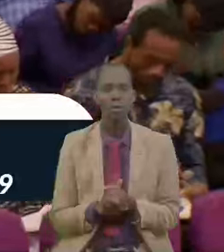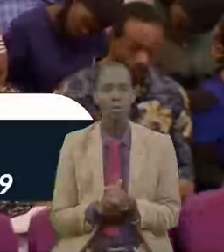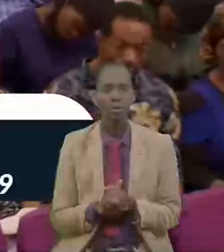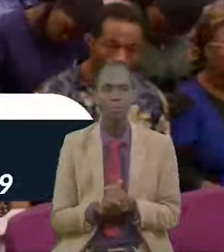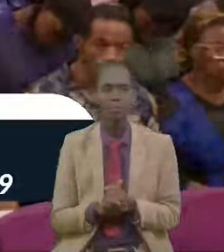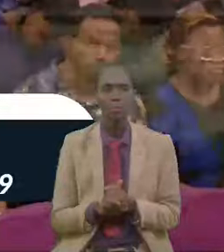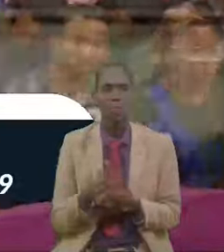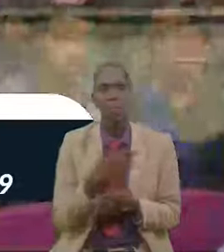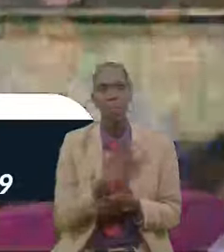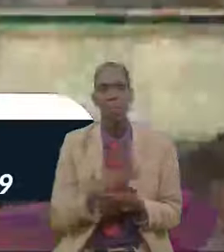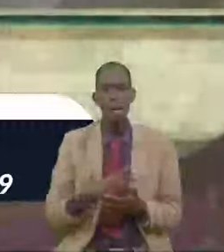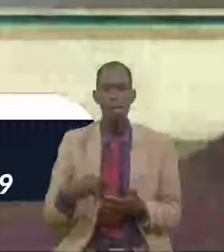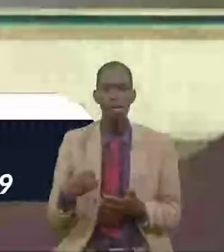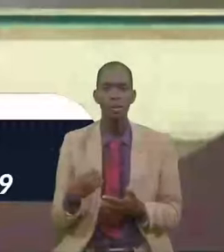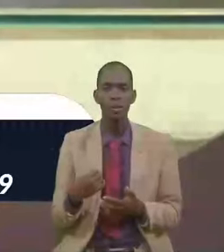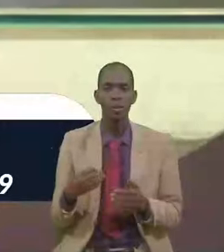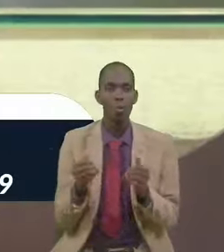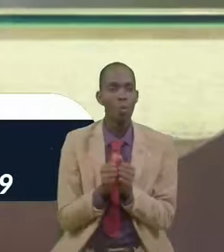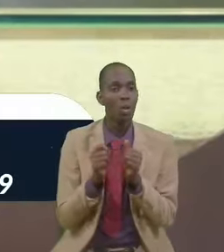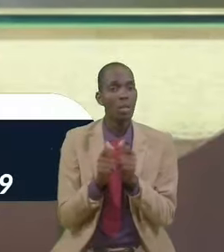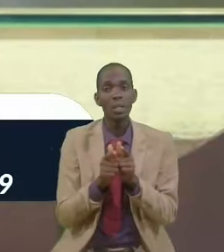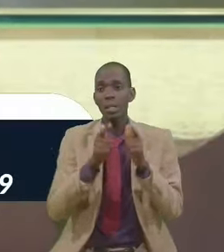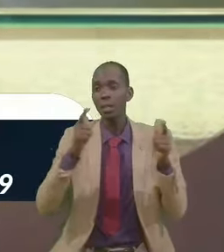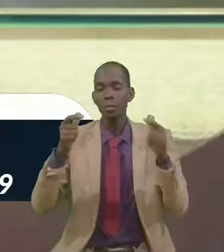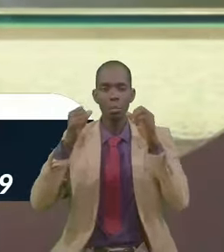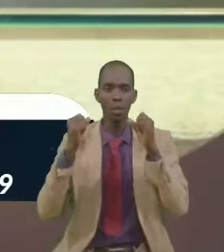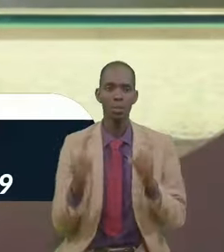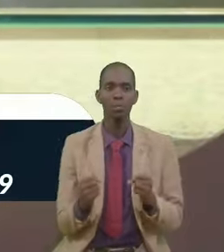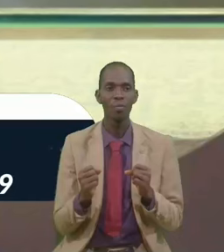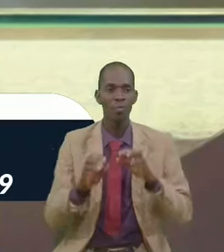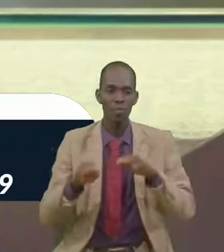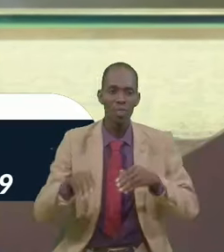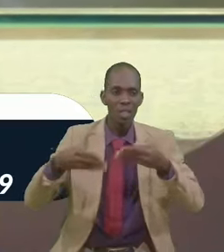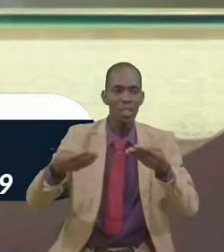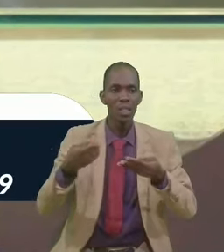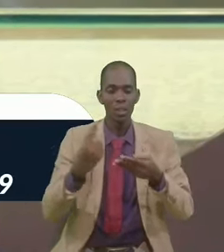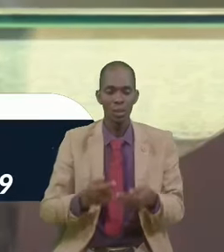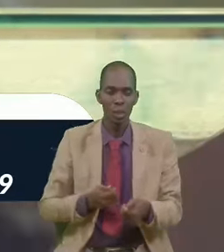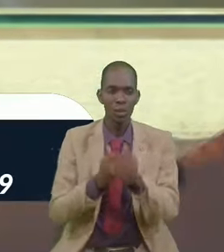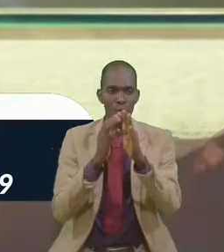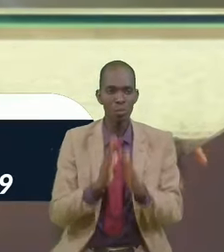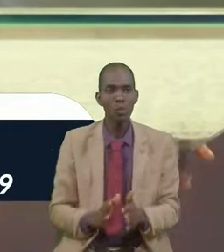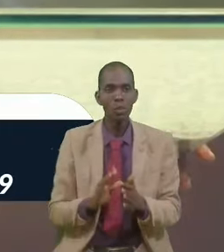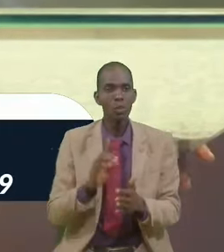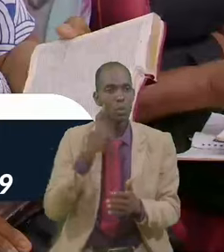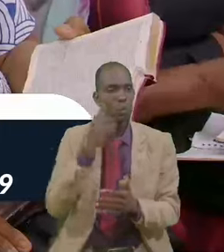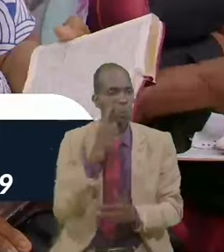33 dit... Les apôtres rendaient avec beaucoup de force témoignage de